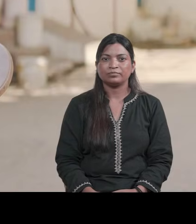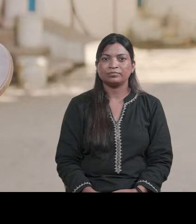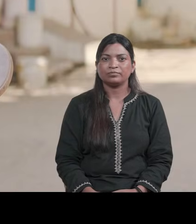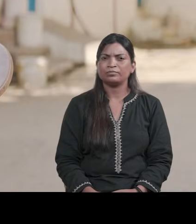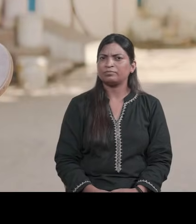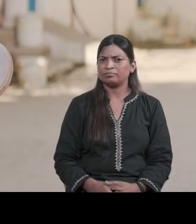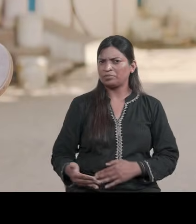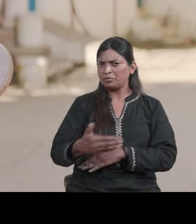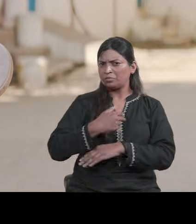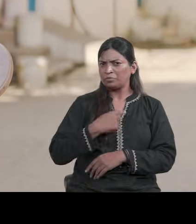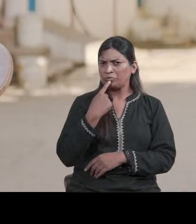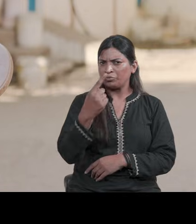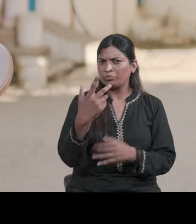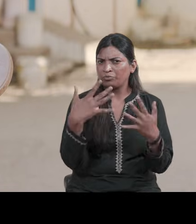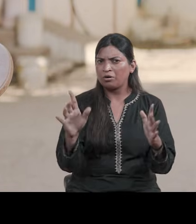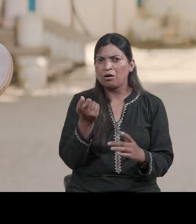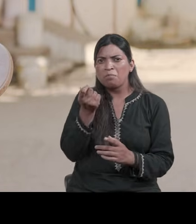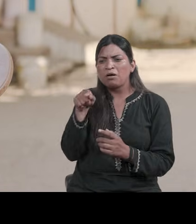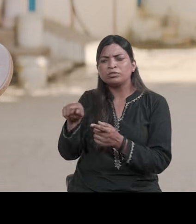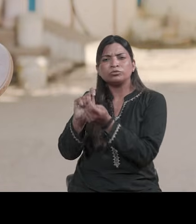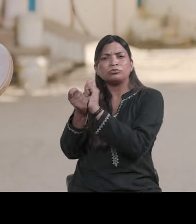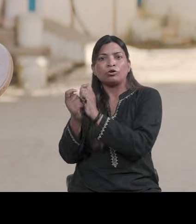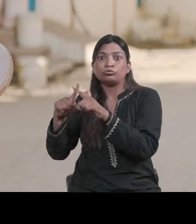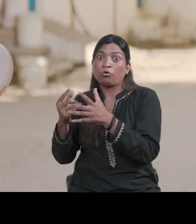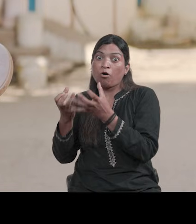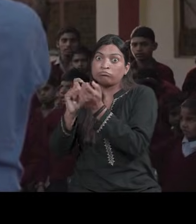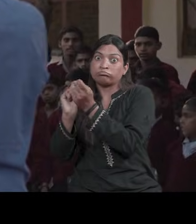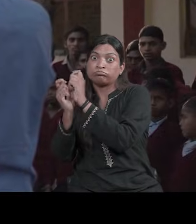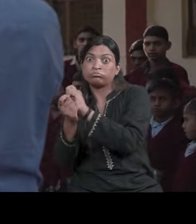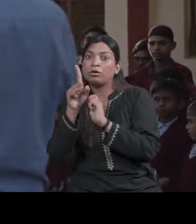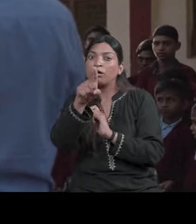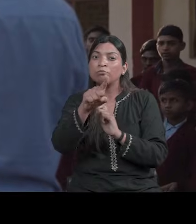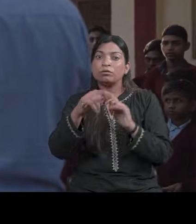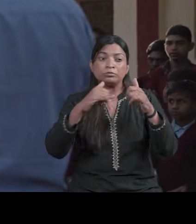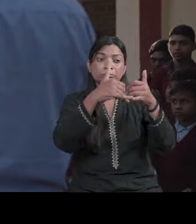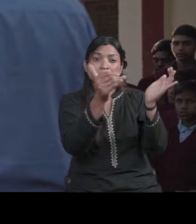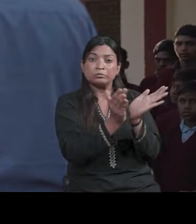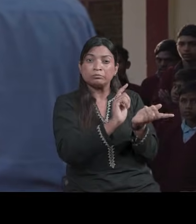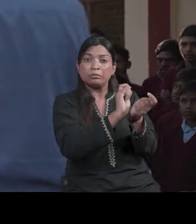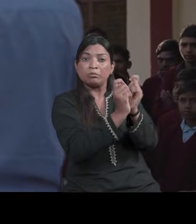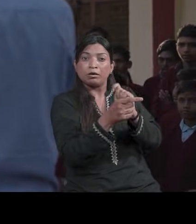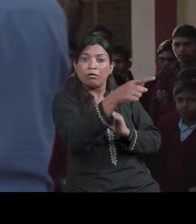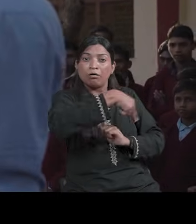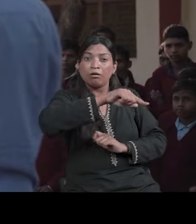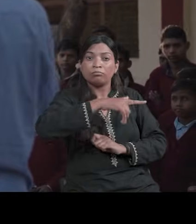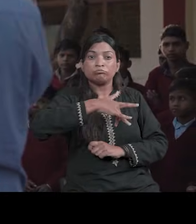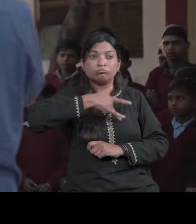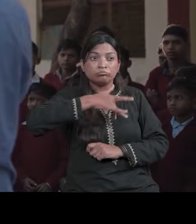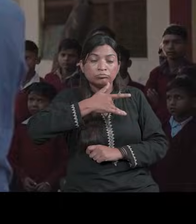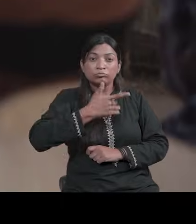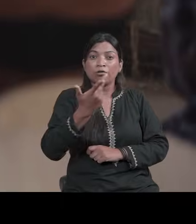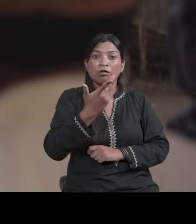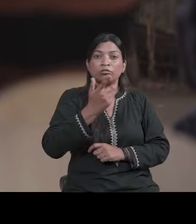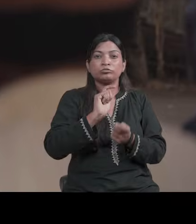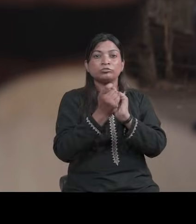जैसा मैंने आपको बताया कि आर्थिक सुधार तो रोजगार से आ सकता है, सामाजिक सुधार जो है लोगों की भावनाओं में, लोगों की समझ को सुधारने में आ सकता है। तो